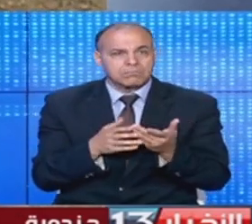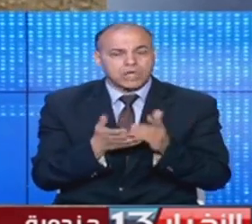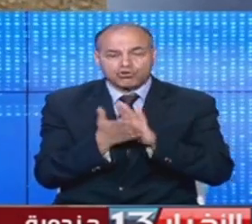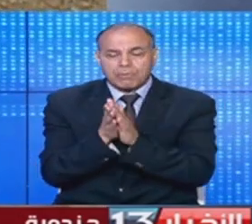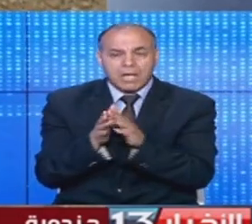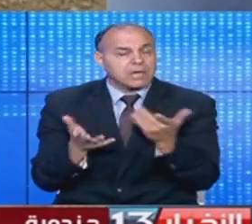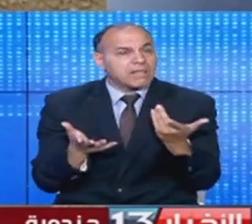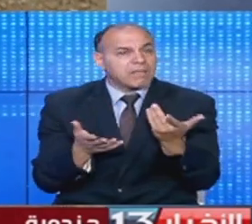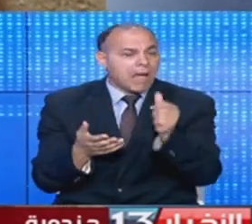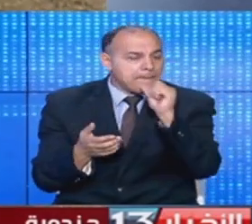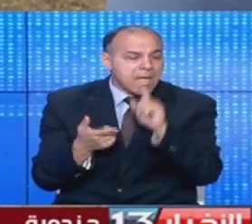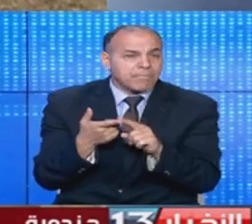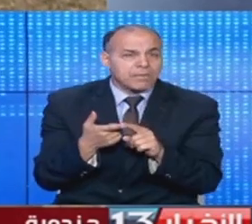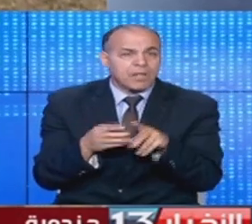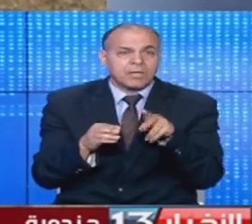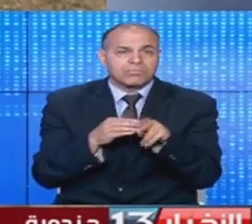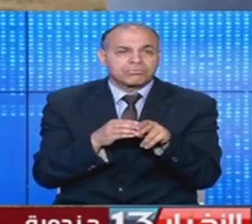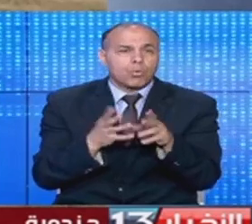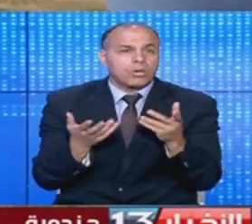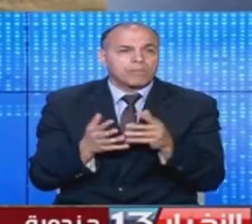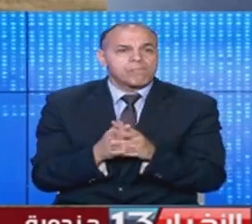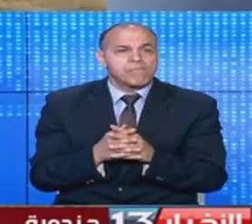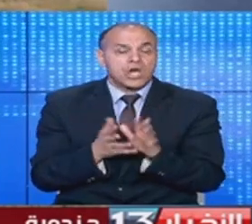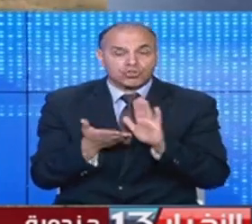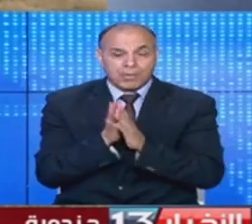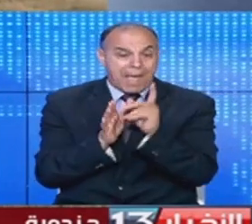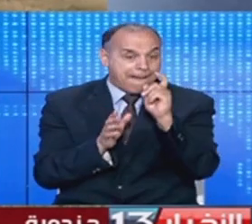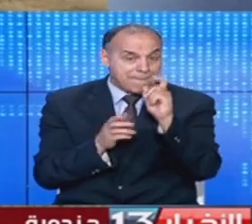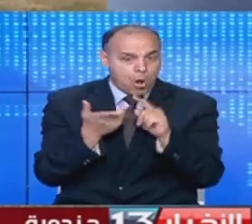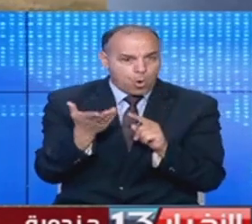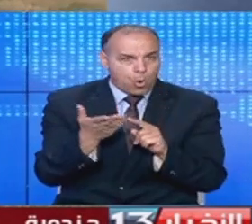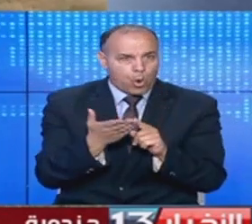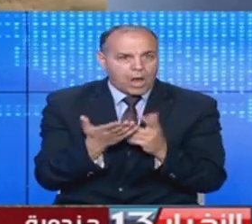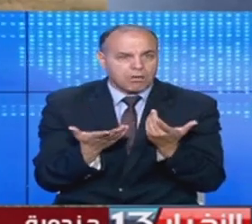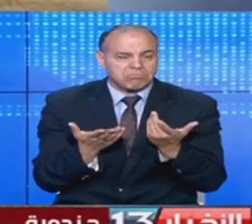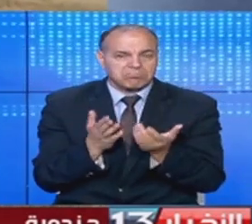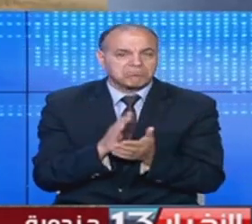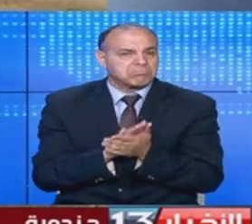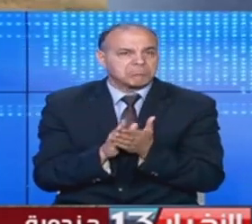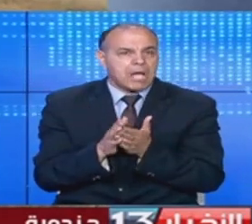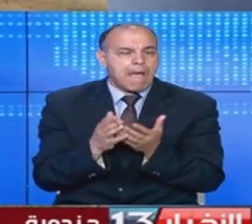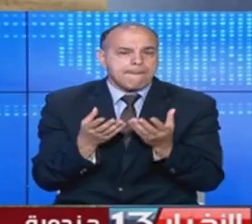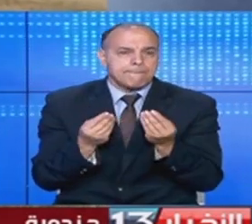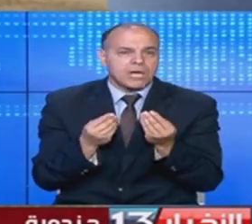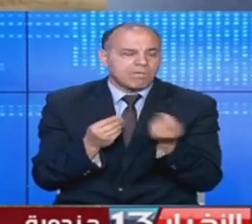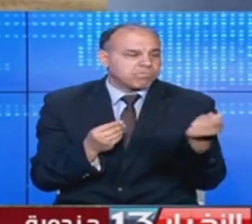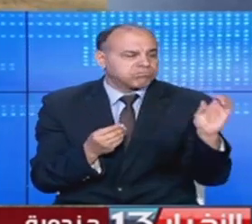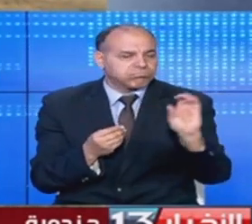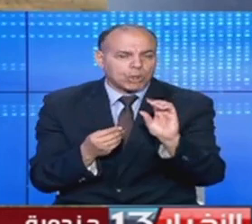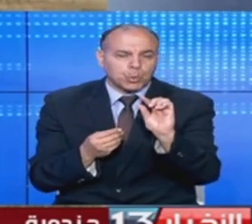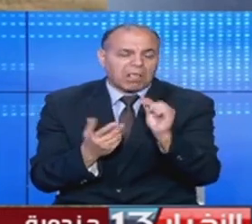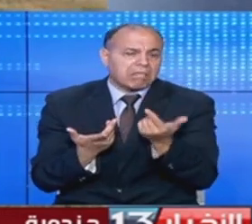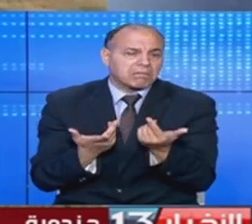الجمعية وفي انحباس الماء بكون كومبليتمون. الجمعية ما نجمش حاطين عليها برشا فلوس